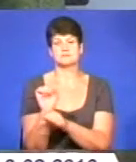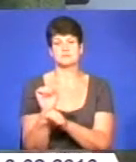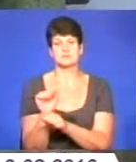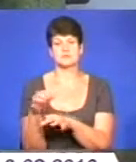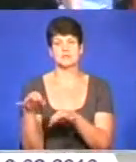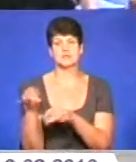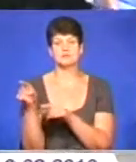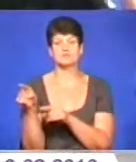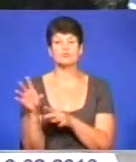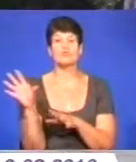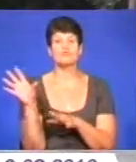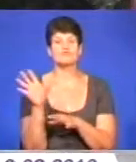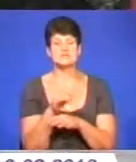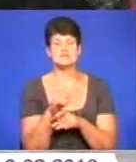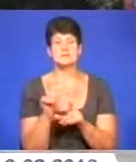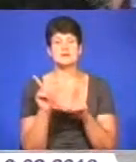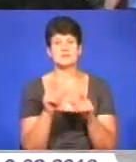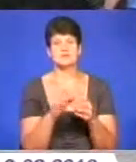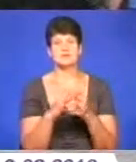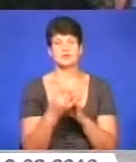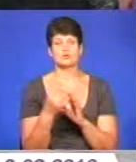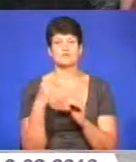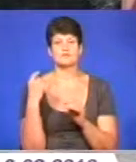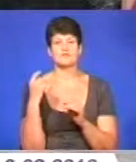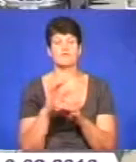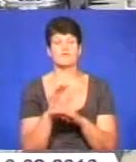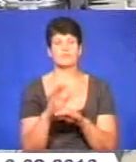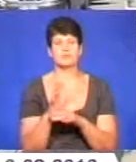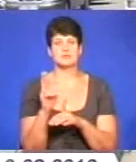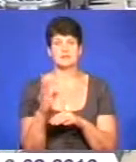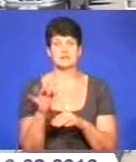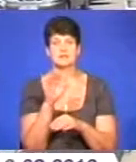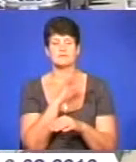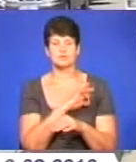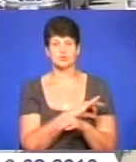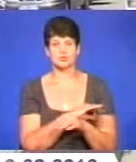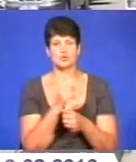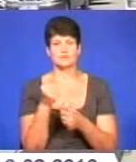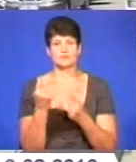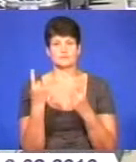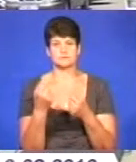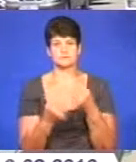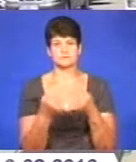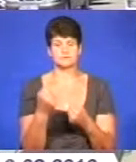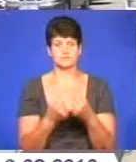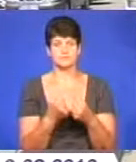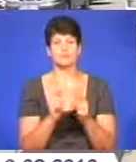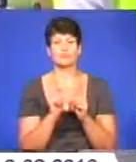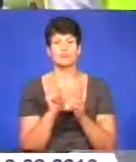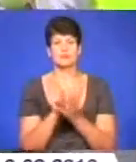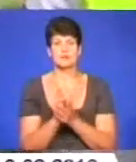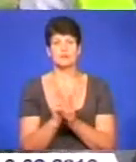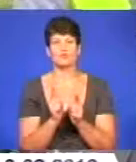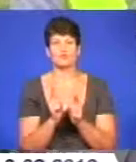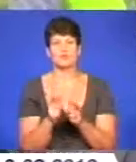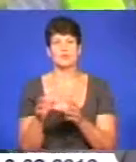Усі перевізники та сільгоспвиробники, які використовують важковаговий та габаритний транспорт, повинні погоджувати маршрут та отримувати